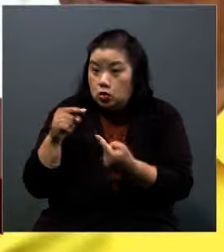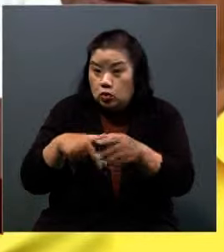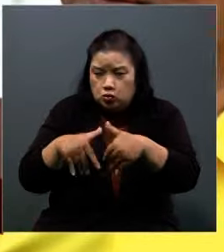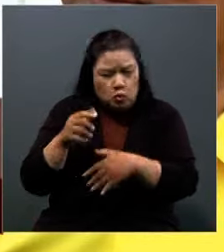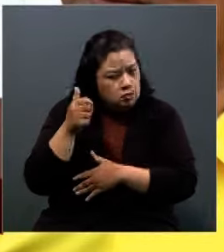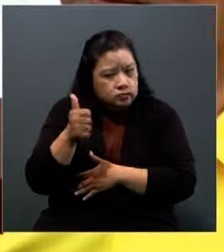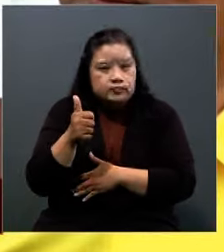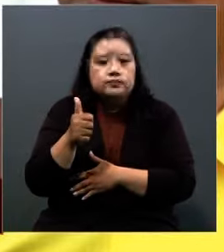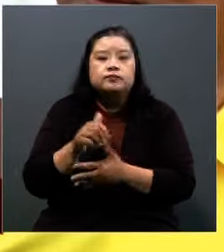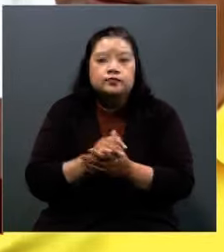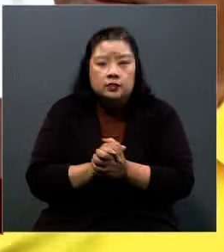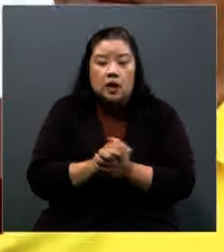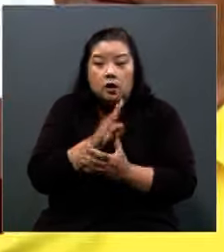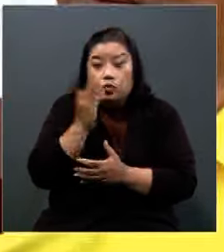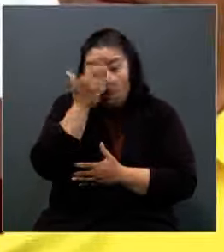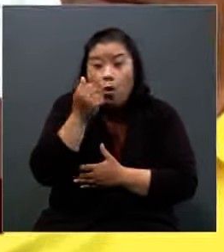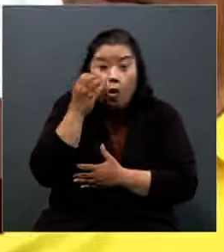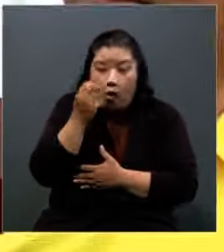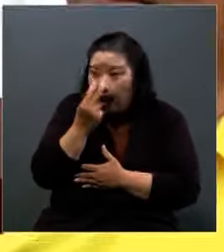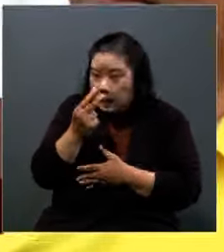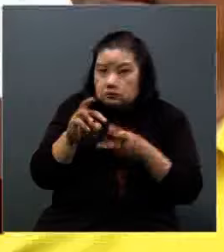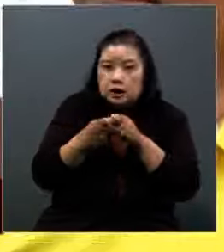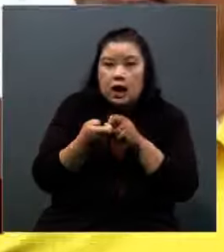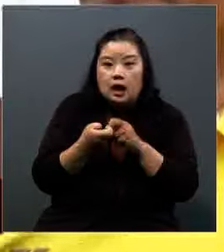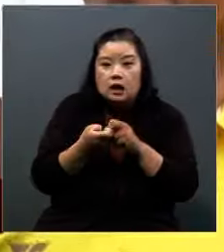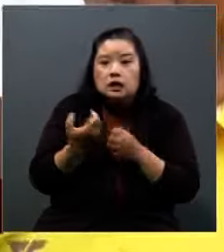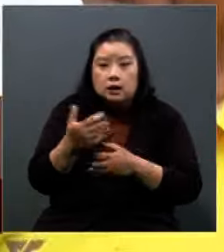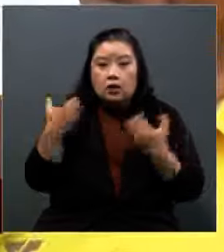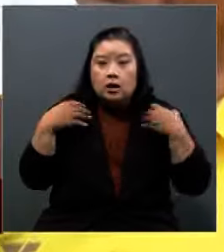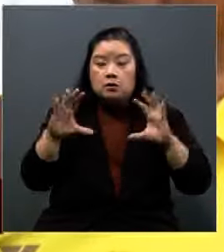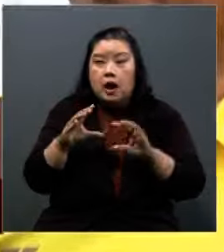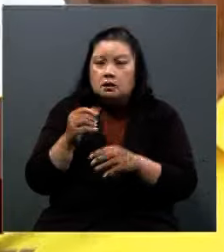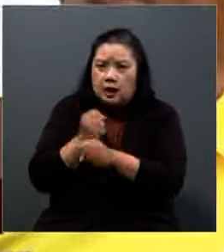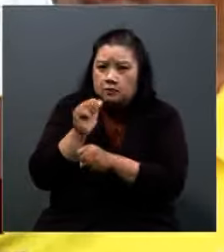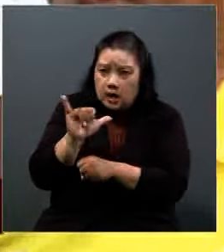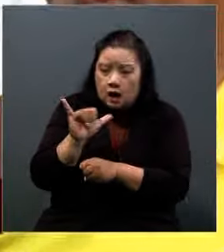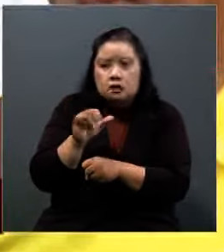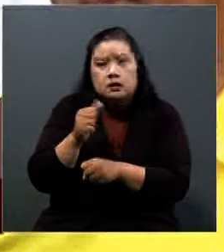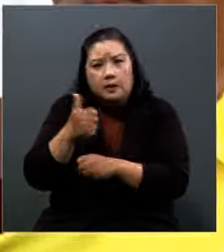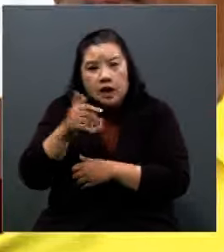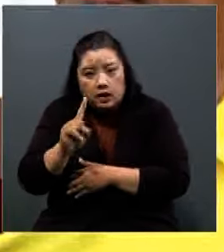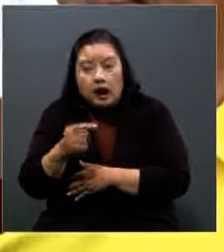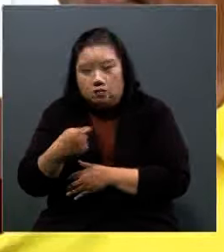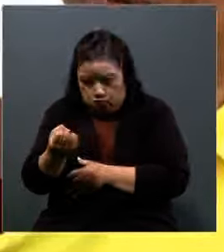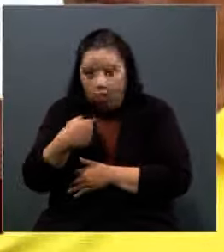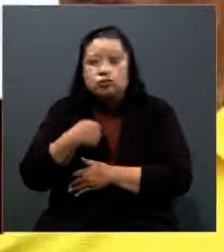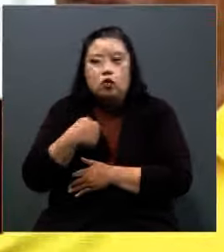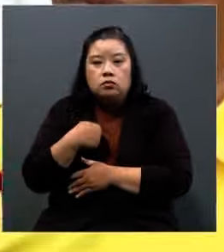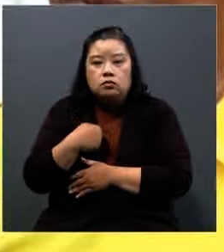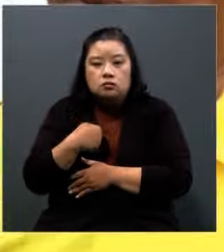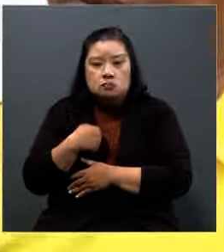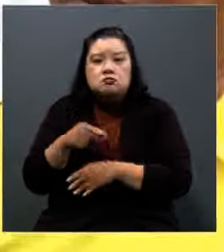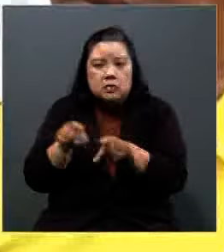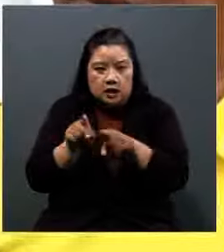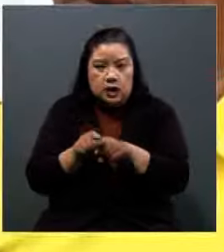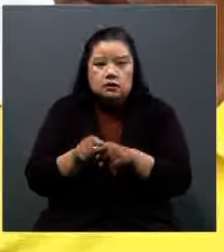ชนถ้าเกิดทางคุณพิธาไปเจออะไรมาแล้วมันรัฐบาลยังทำได้อีกก็บอกมาเราก็ผมยังที่ผมยืนยันเหมือนกับเรื่องที่น